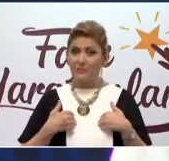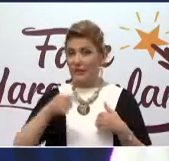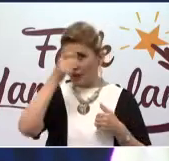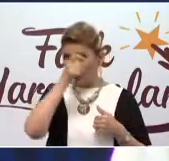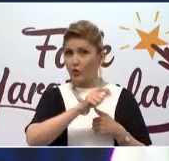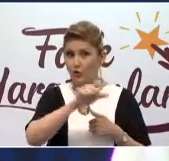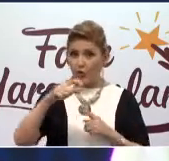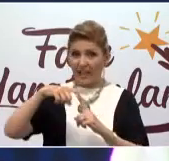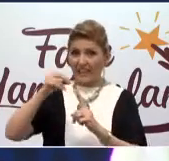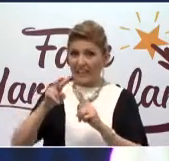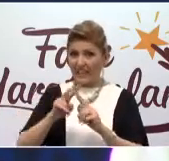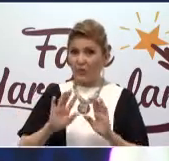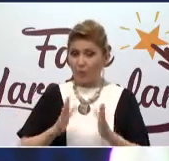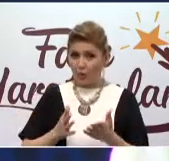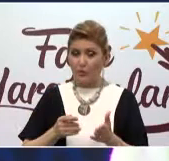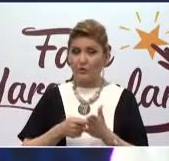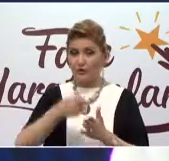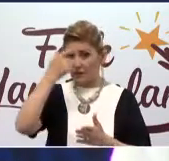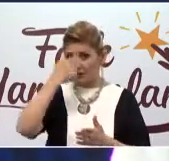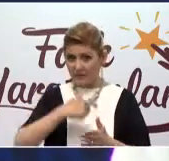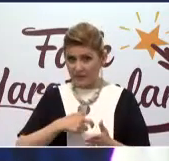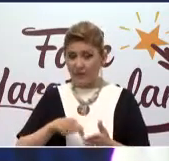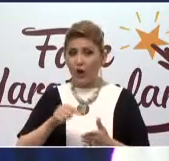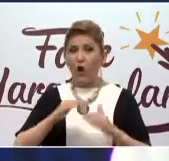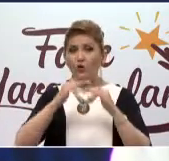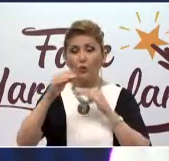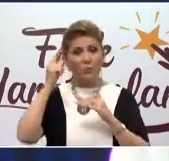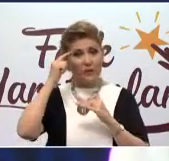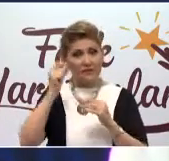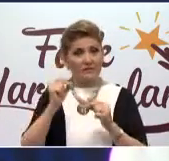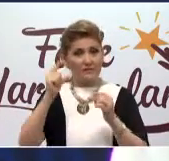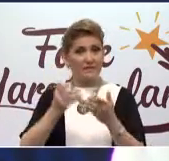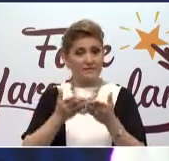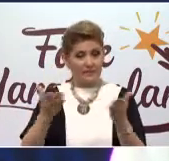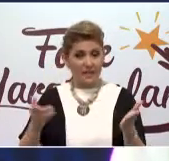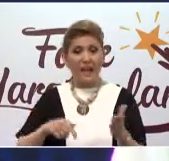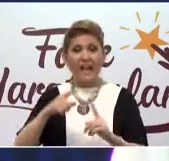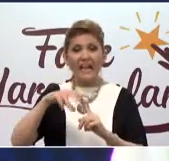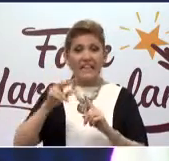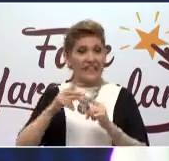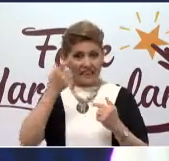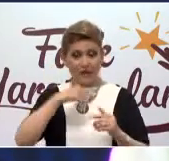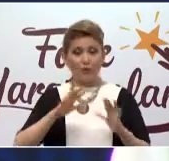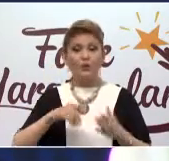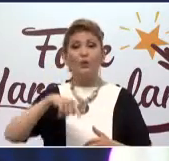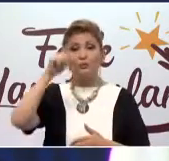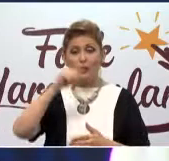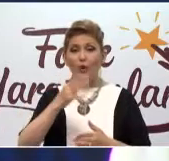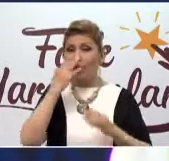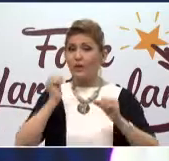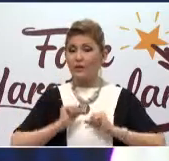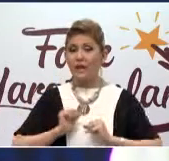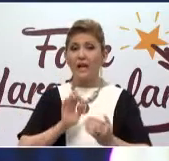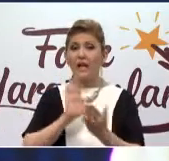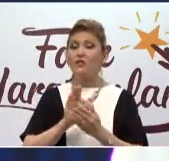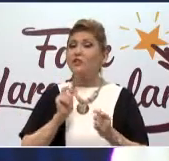Türkiye'de tik bozuklukları ve Tourette sendromu hakkında toplumsal bilinci arttırmak ve tik bozukluğuna sahip kişilerin günlük ve akademik yaşamda